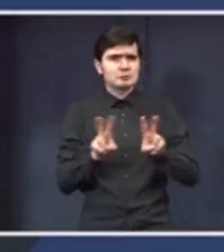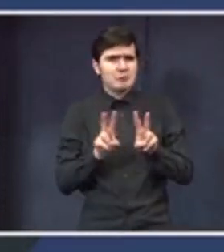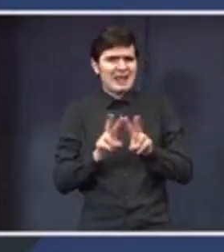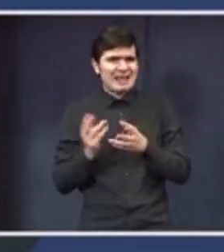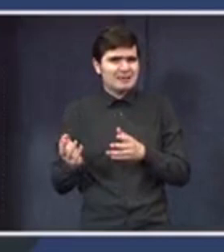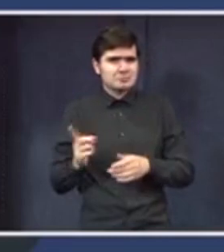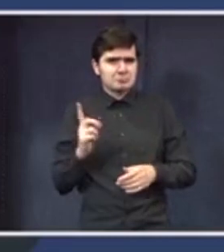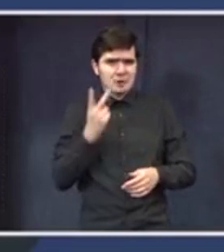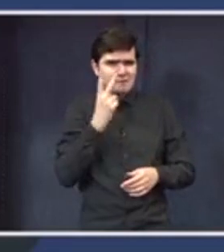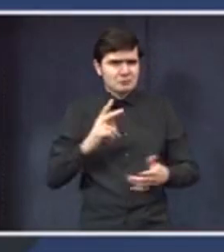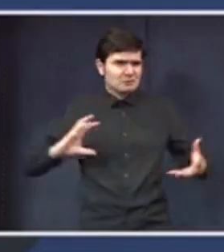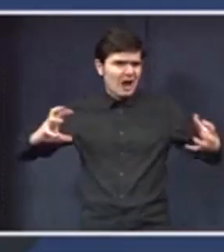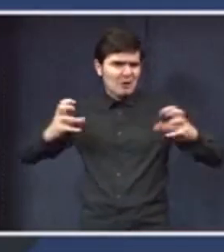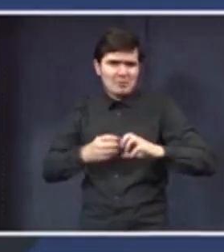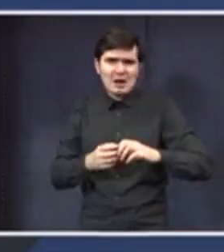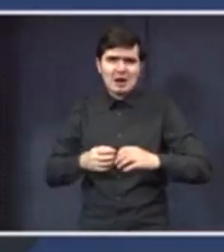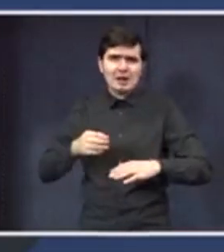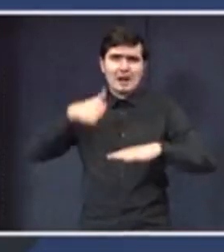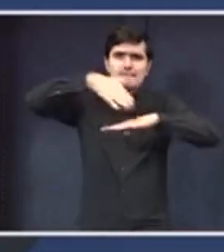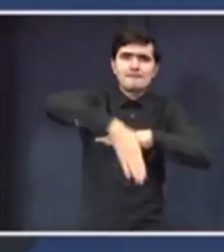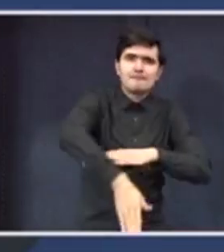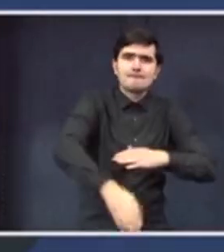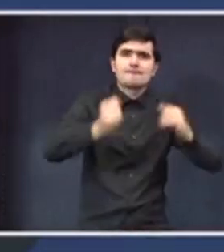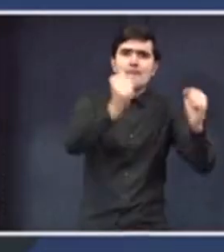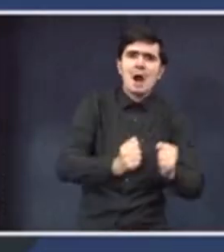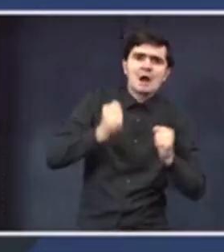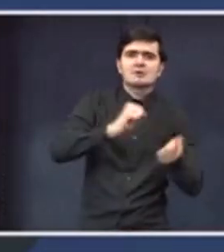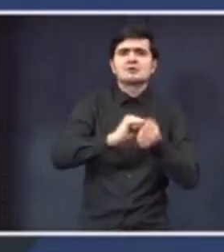avem aglomerări nici pe pârtii, nici pe